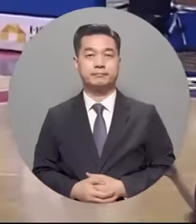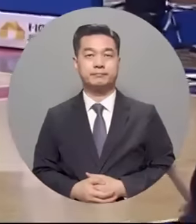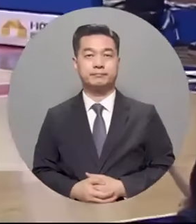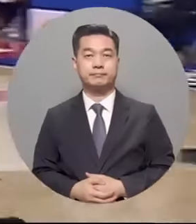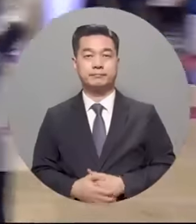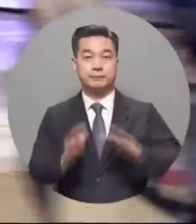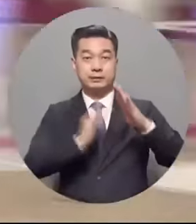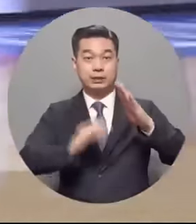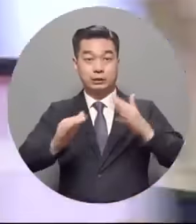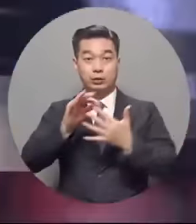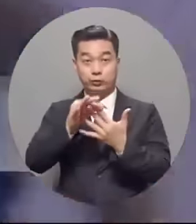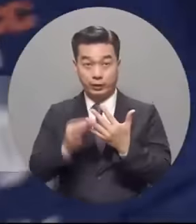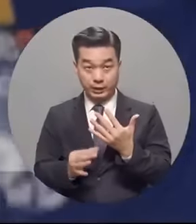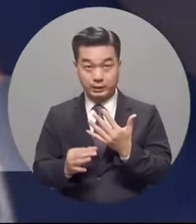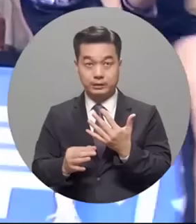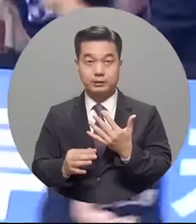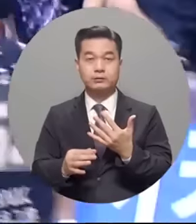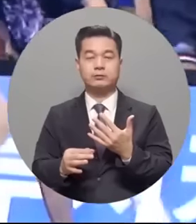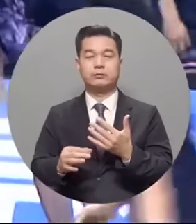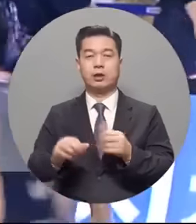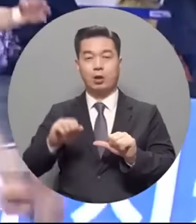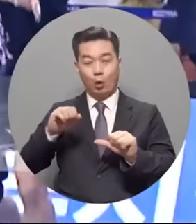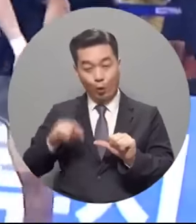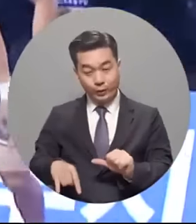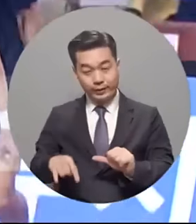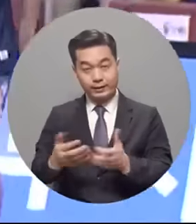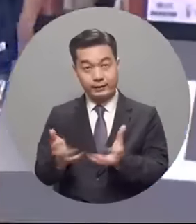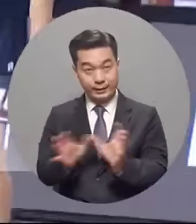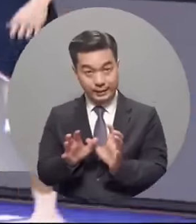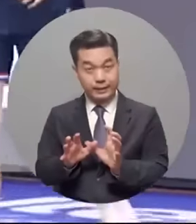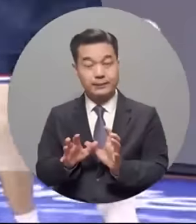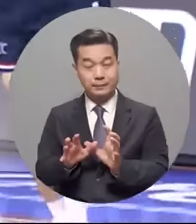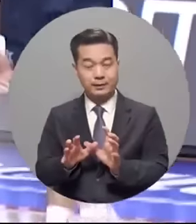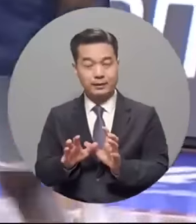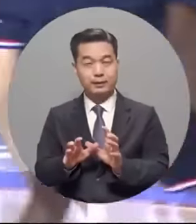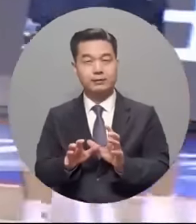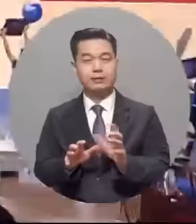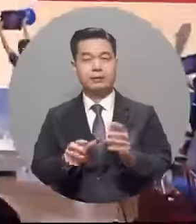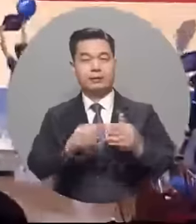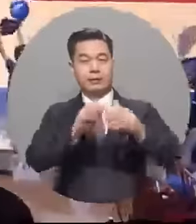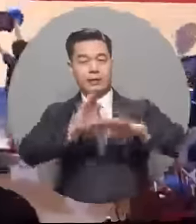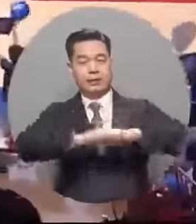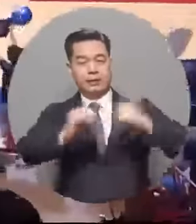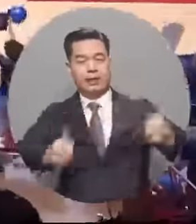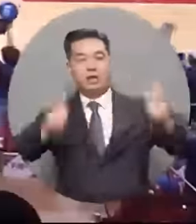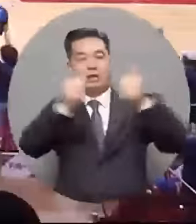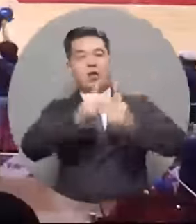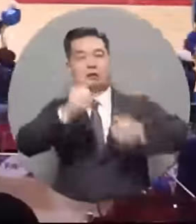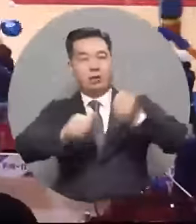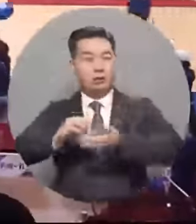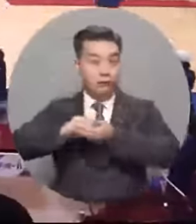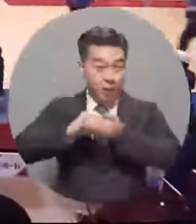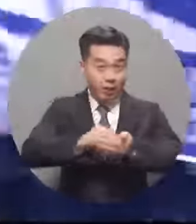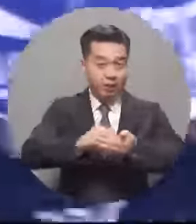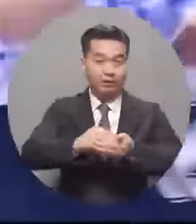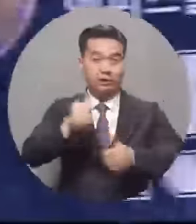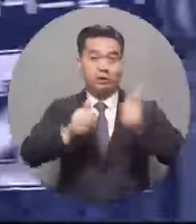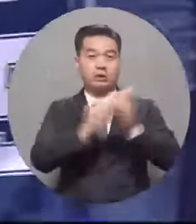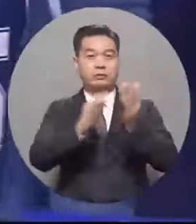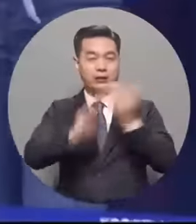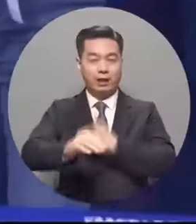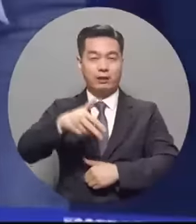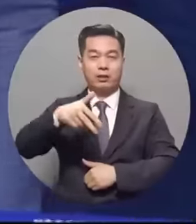정규리그 1위 팀 DB마저 꺾고 5위 팀으로는 처음으로 챔프전에 진출한 KCC. 경기 후 전창진 감독의